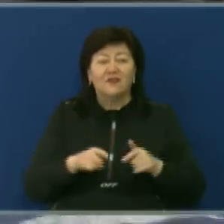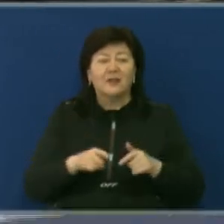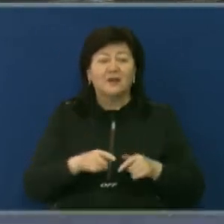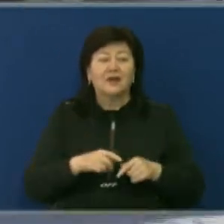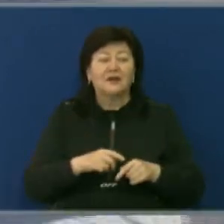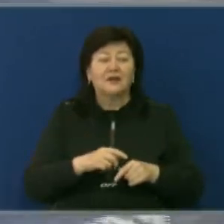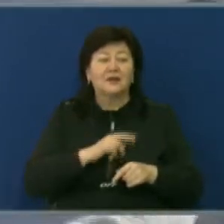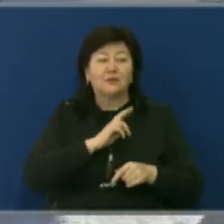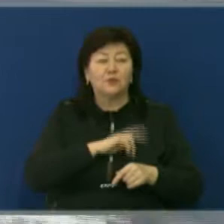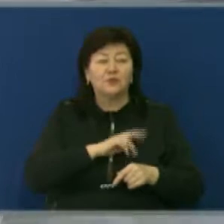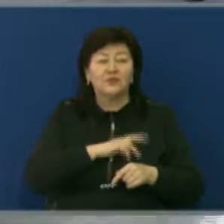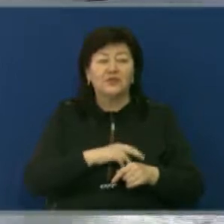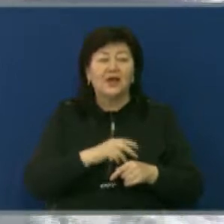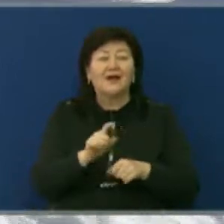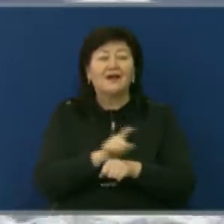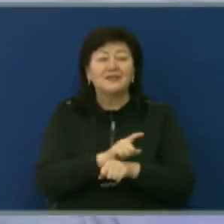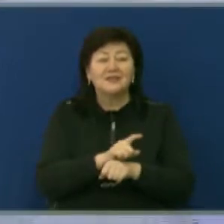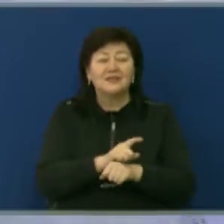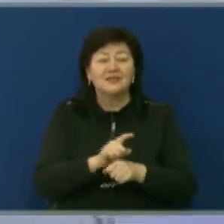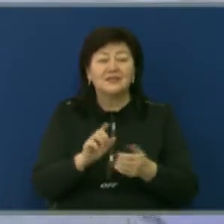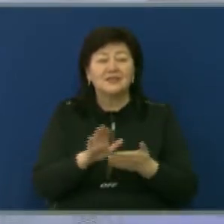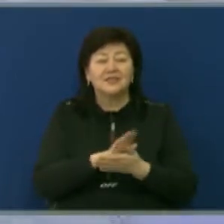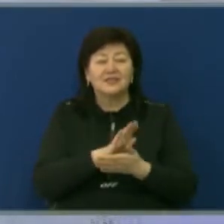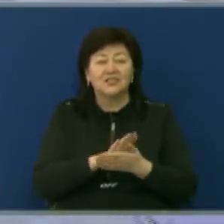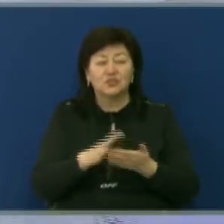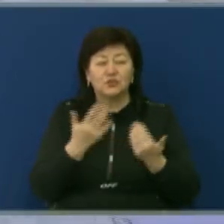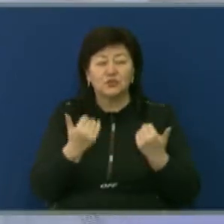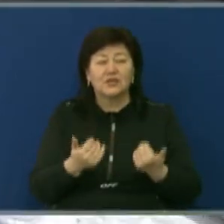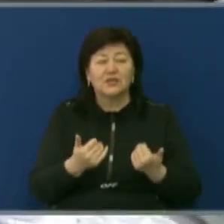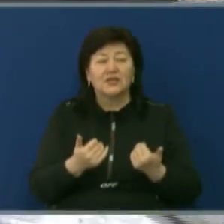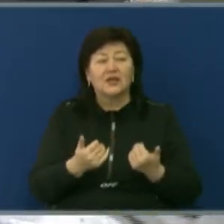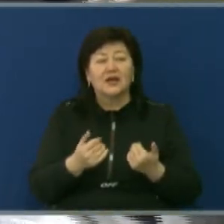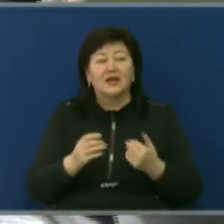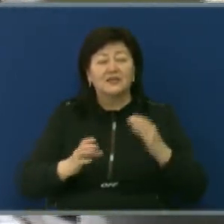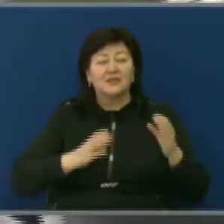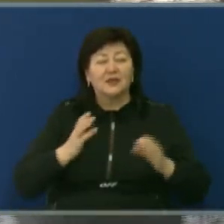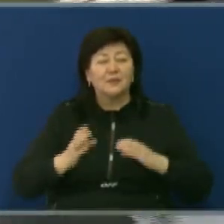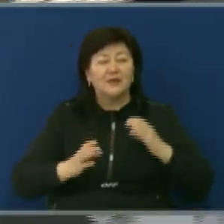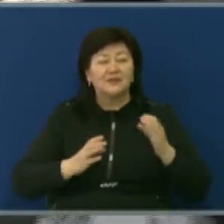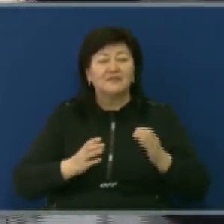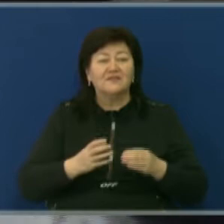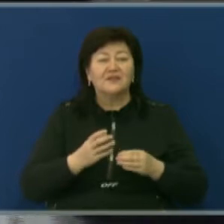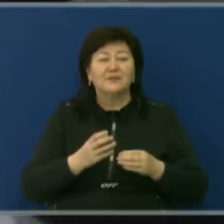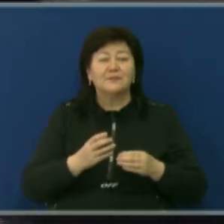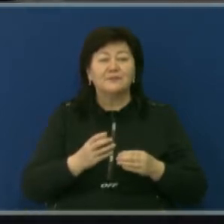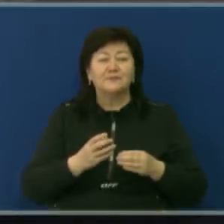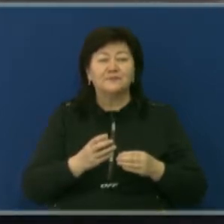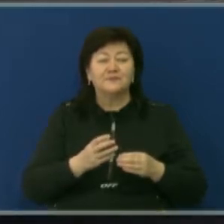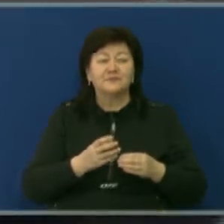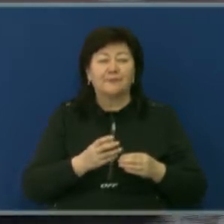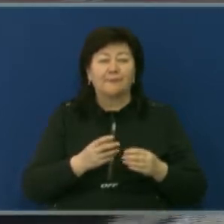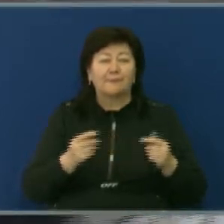Шигыс артиллерийские расчеты войсковой части 28-738 отрабатывали нормативы по приведению в готовность